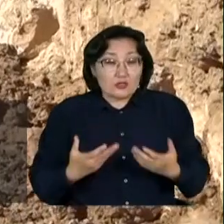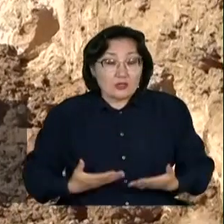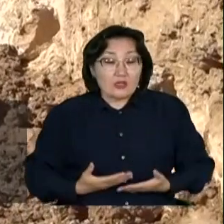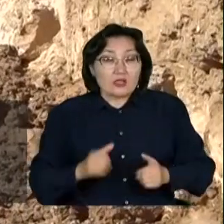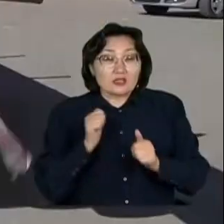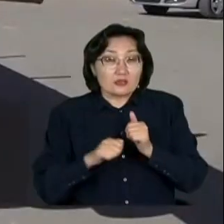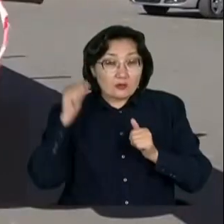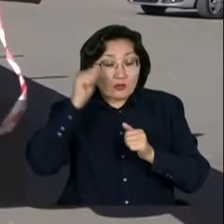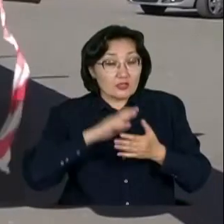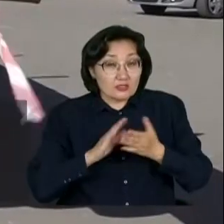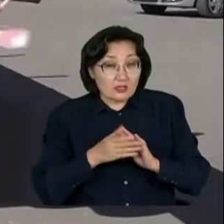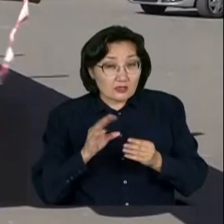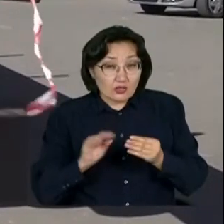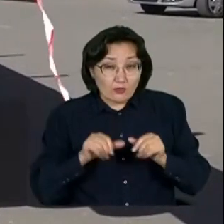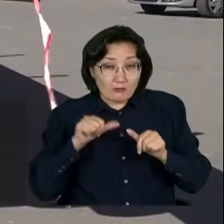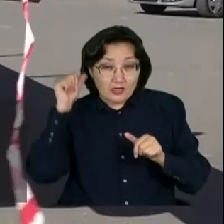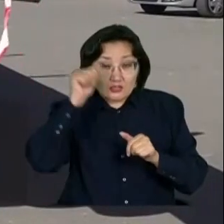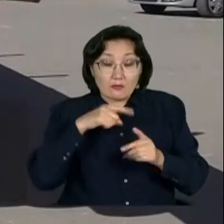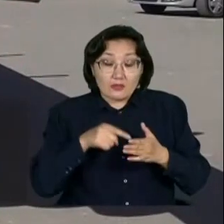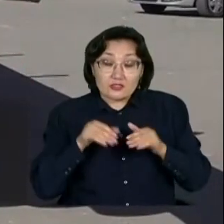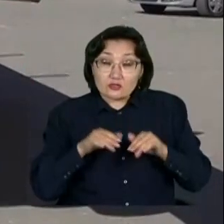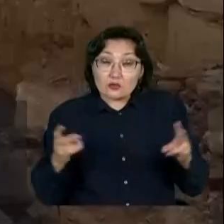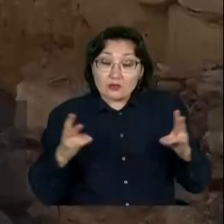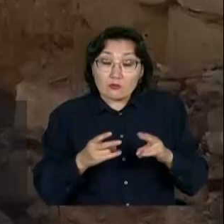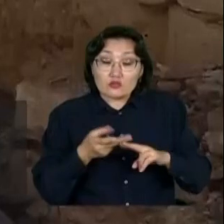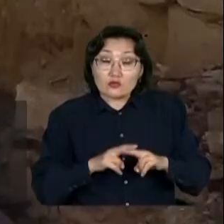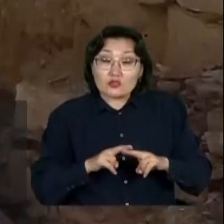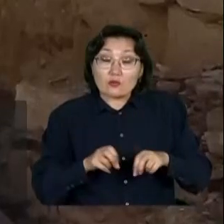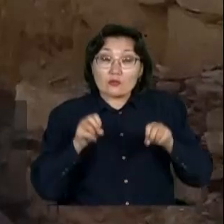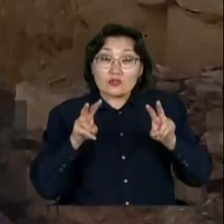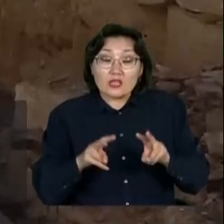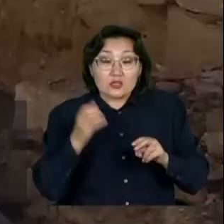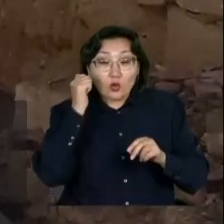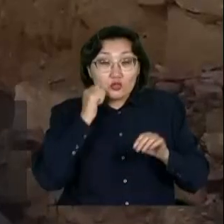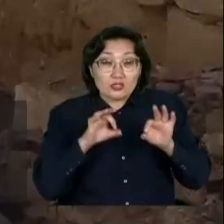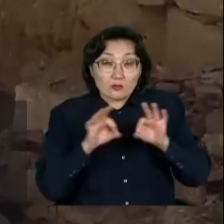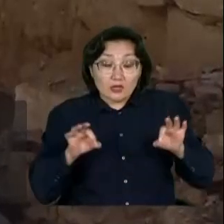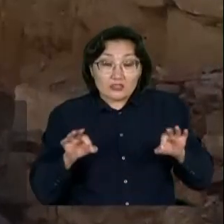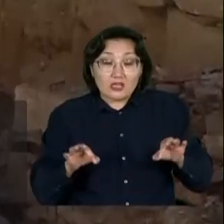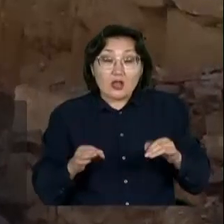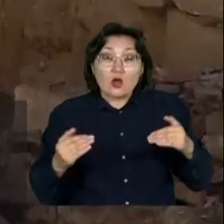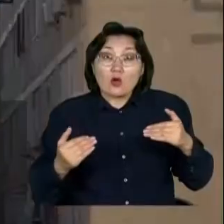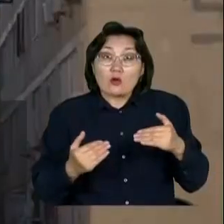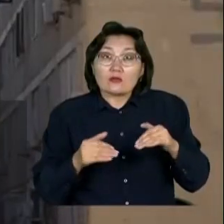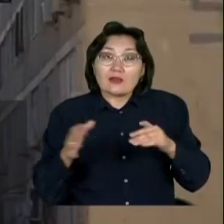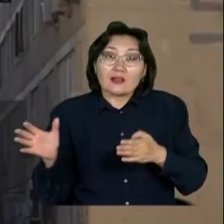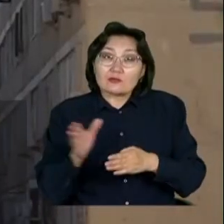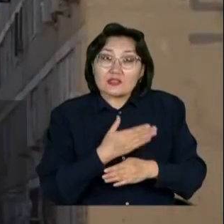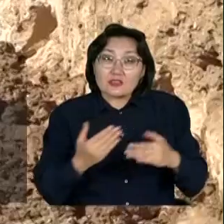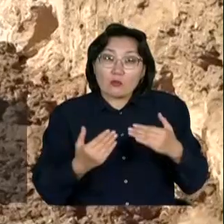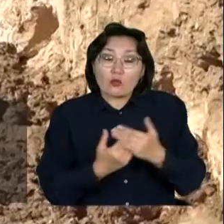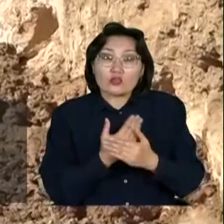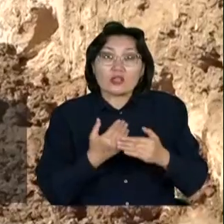жағдай қайталанбай, биыл мәселе шешілуі тиіс. Сол үшін мамандар тозған құбырларды қазып алып, орнына жаңасын төсеп